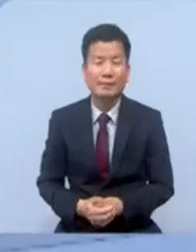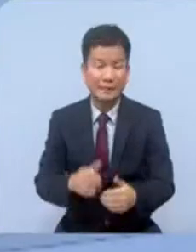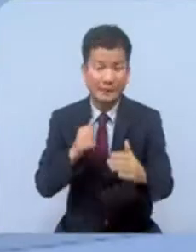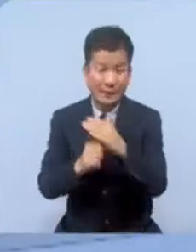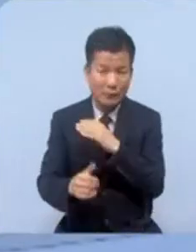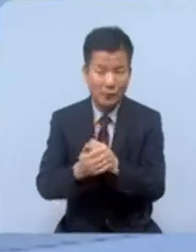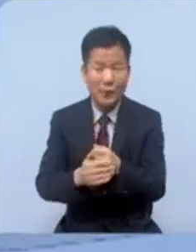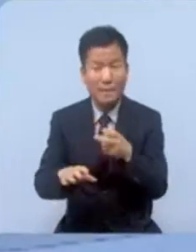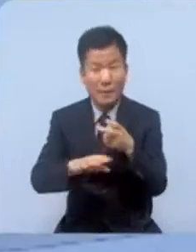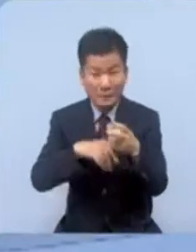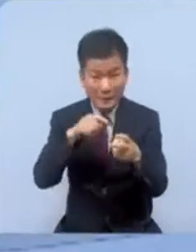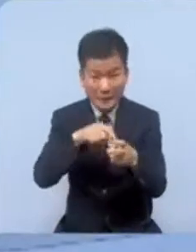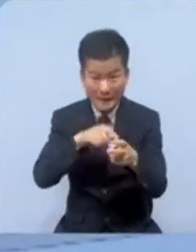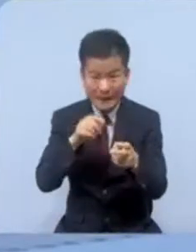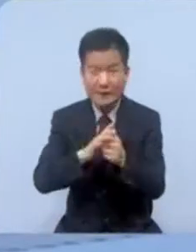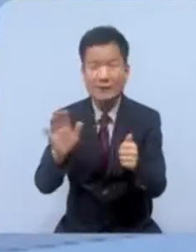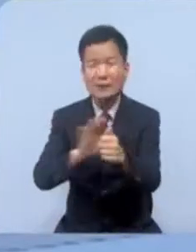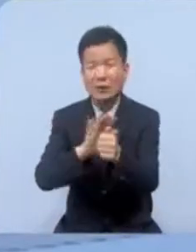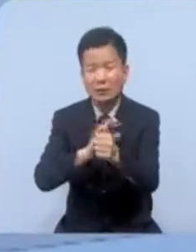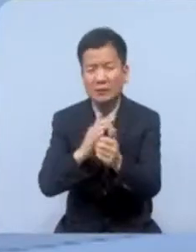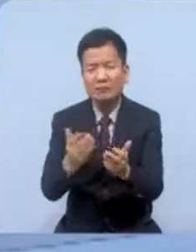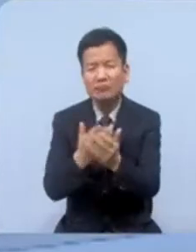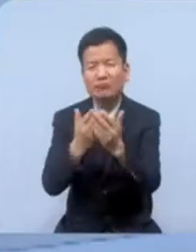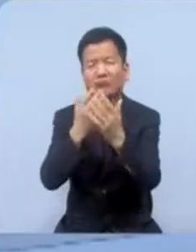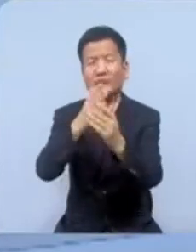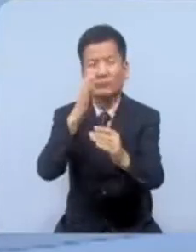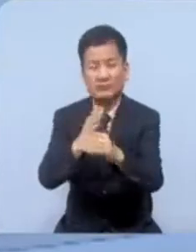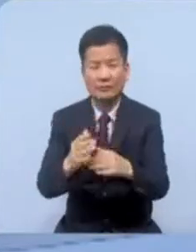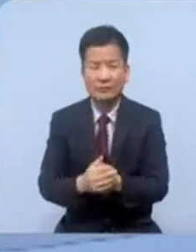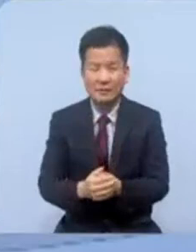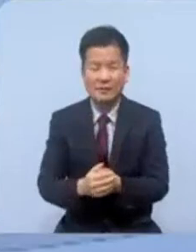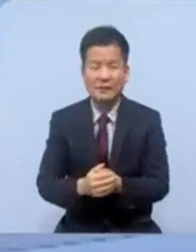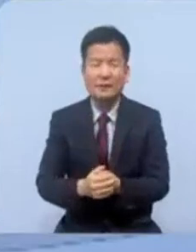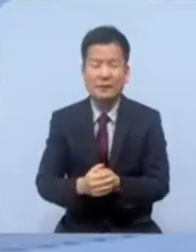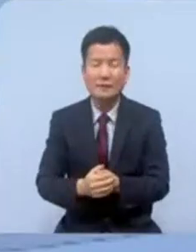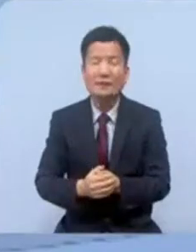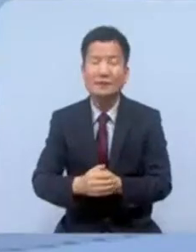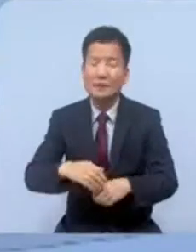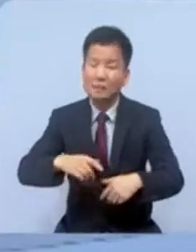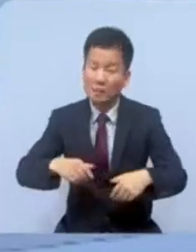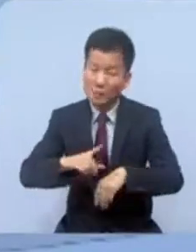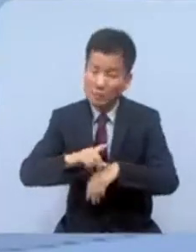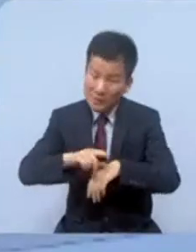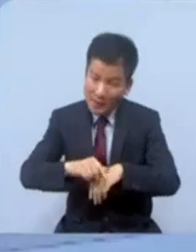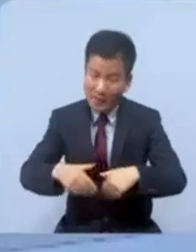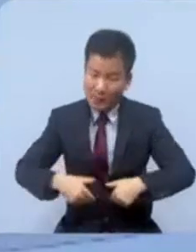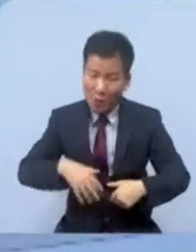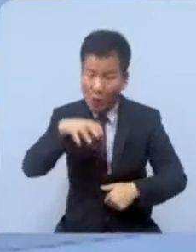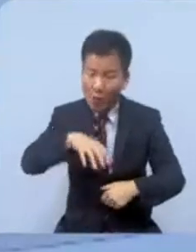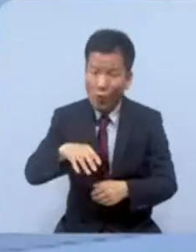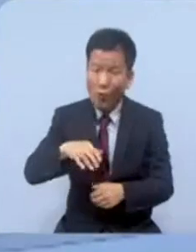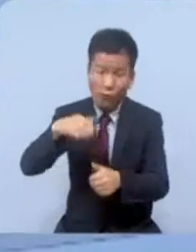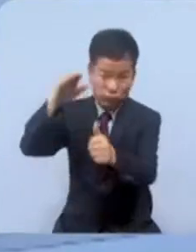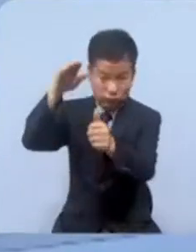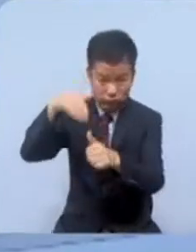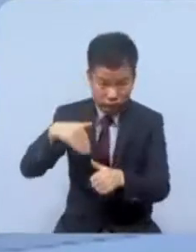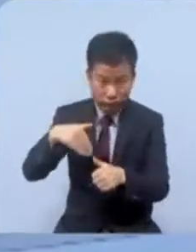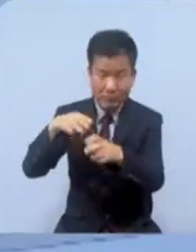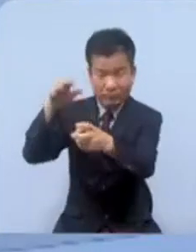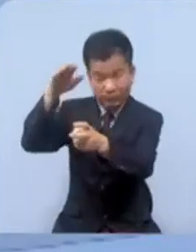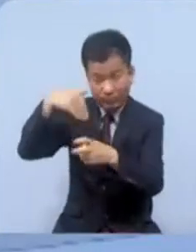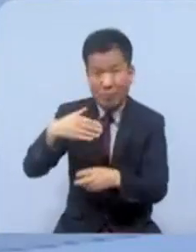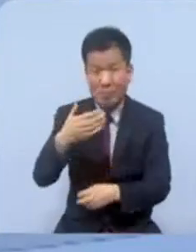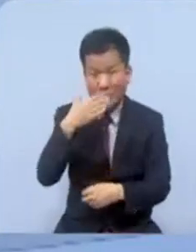대표적인 대중교통수단인 버스 서비스가 진화하고 있습니다. 이용자가 필요한 시간과 장소를 지정해서 버스를 호출하는